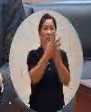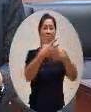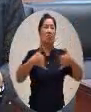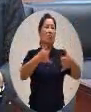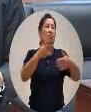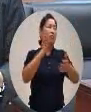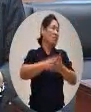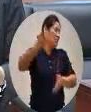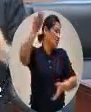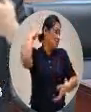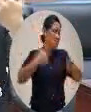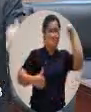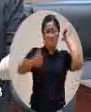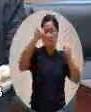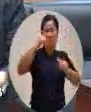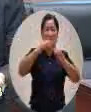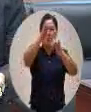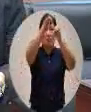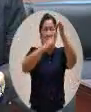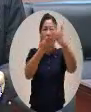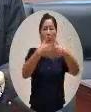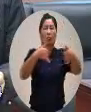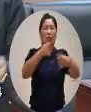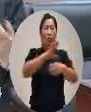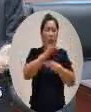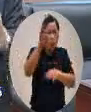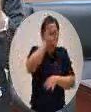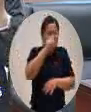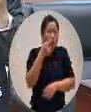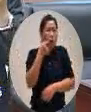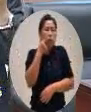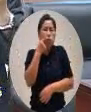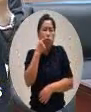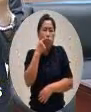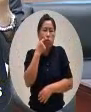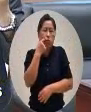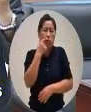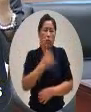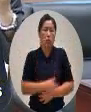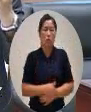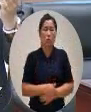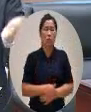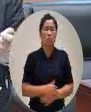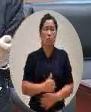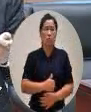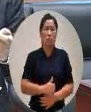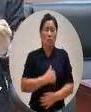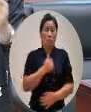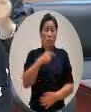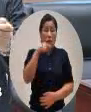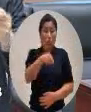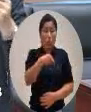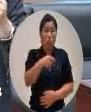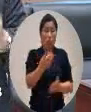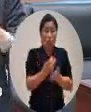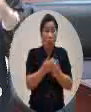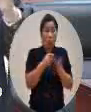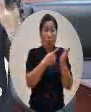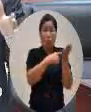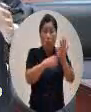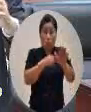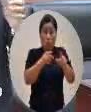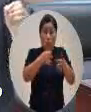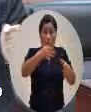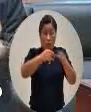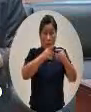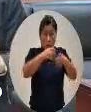校的歷史嚴格然後不容易找到這個資料即使是這個找到這個資料也不見得能夠找到